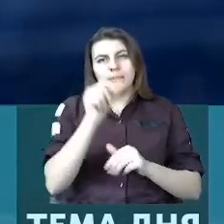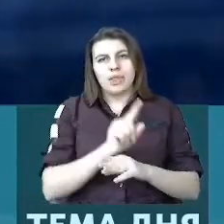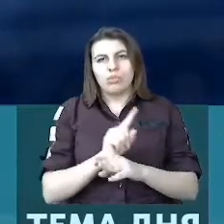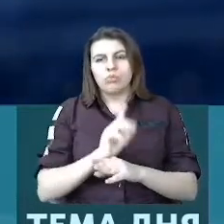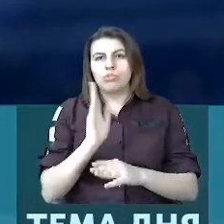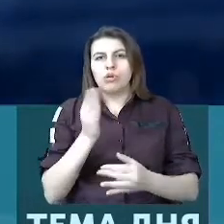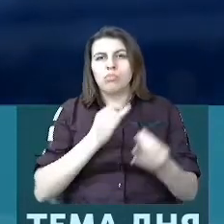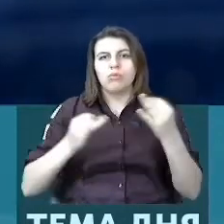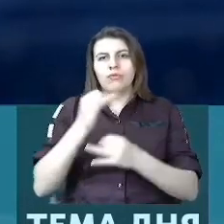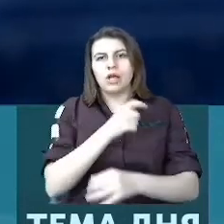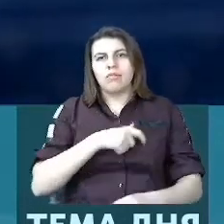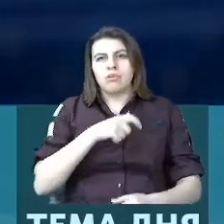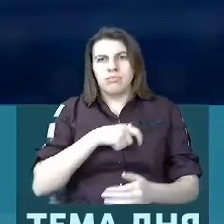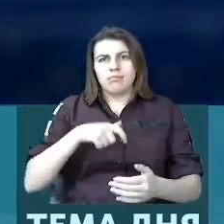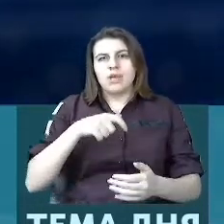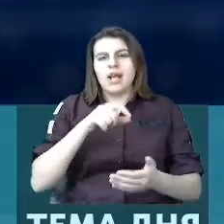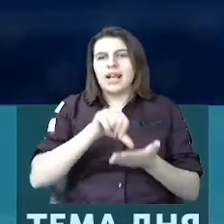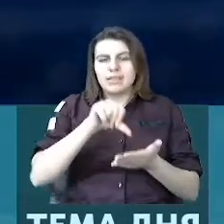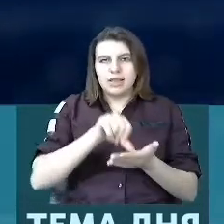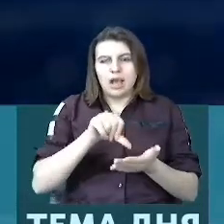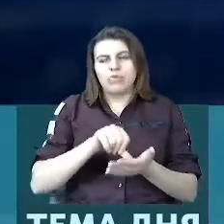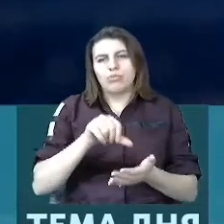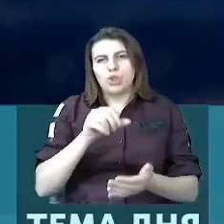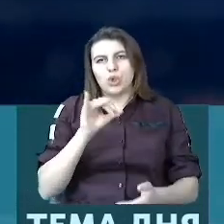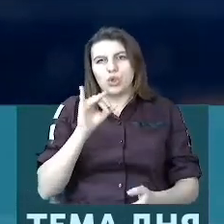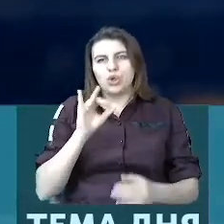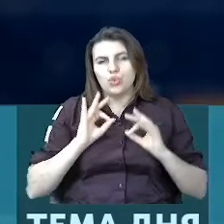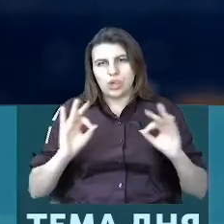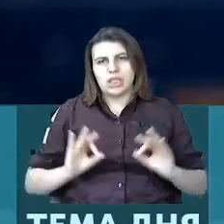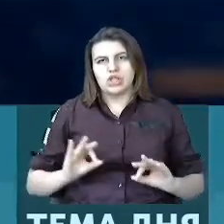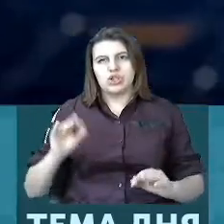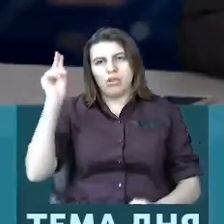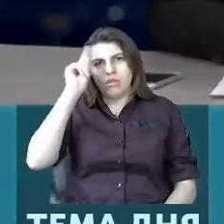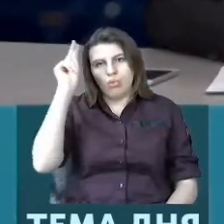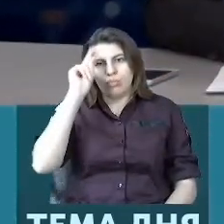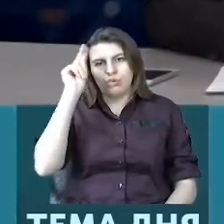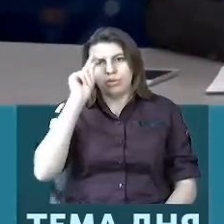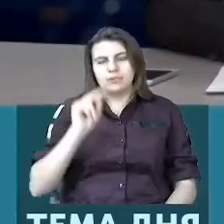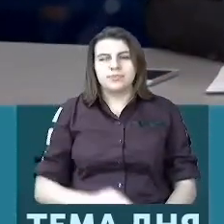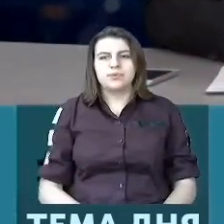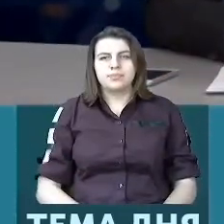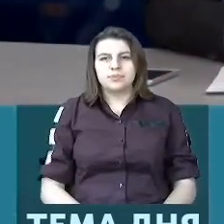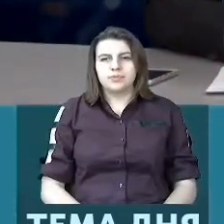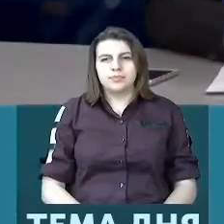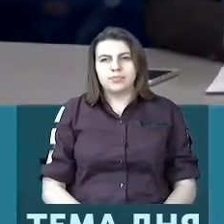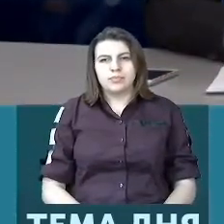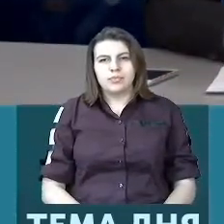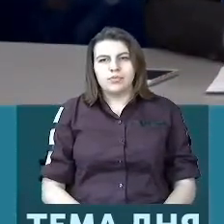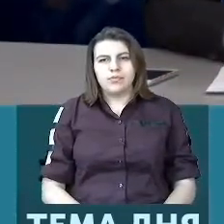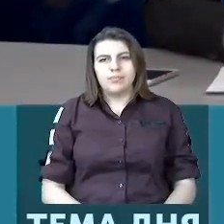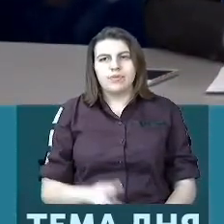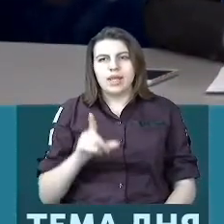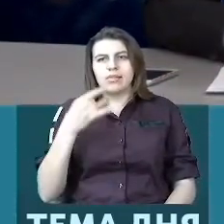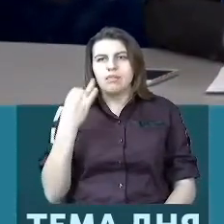кандидатом юридичних наук Геннадієм Дубовим. Пане Геннадію, доброго вечора. Доброго вечора. Пане Геннадію,